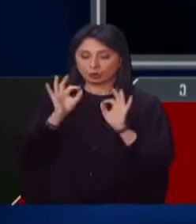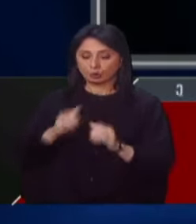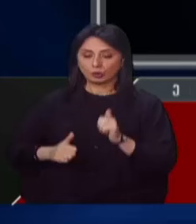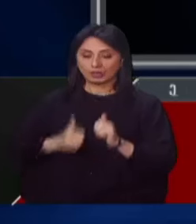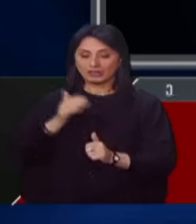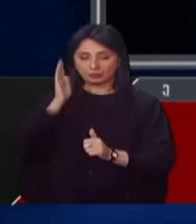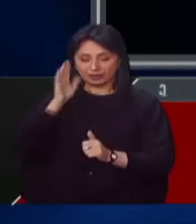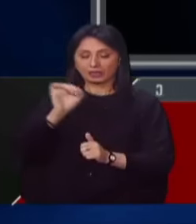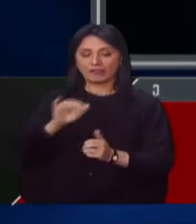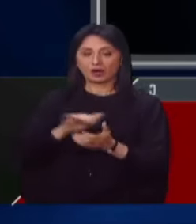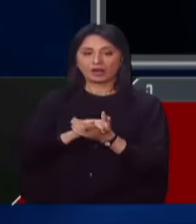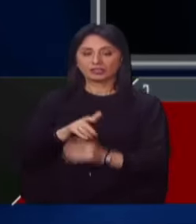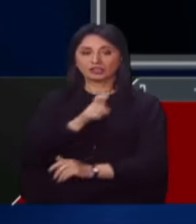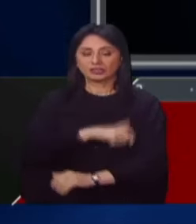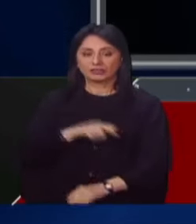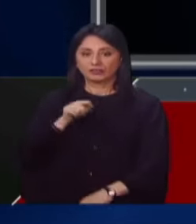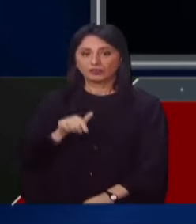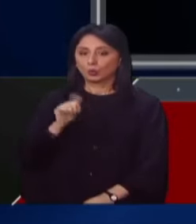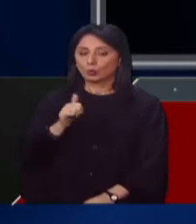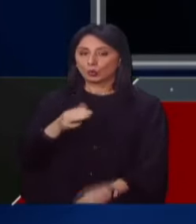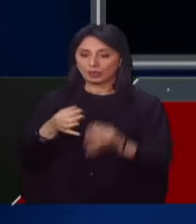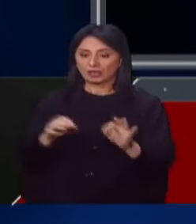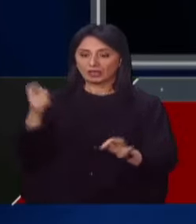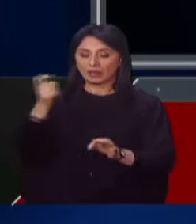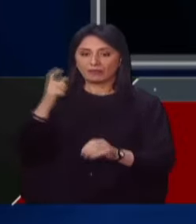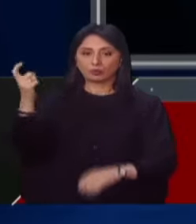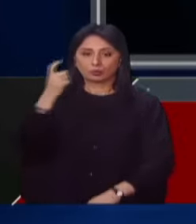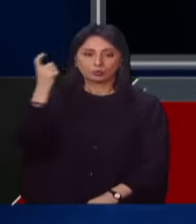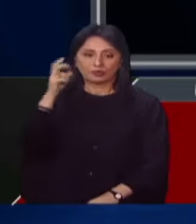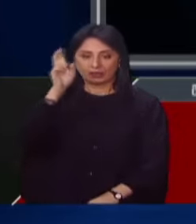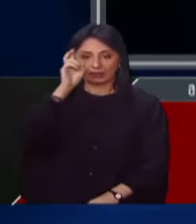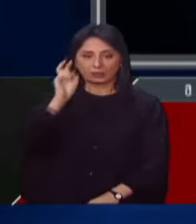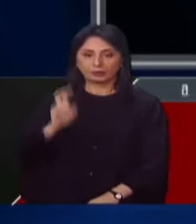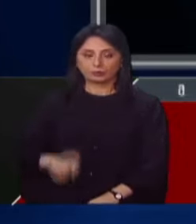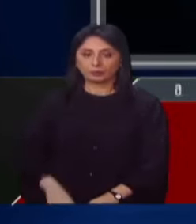ღირსებით გახდება ევროკავშირის წევრი ქვეყანა, როგორც დამოუკიდებელი და სუვერენული სახელმწიფო.